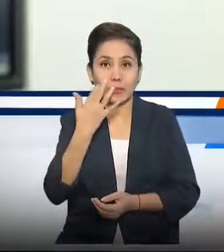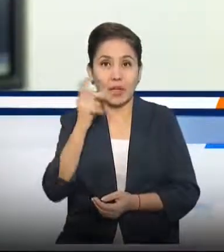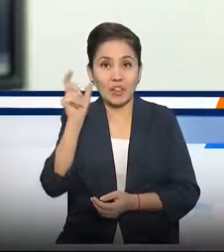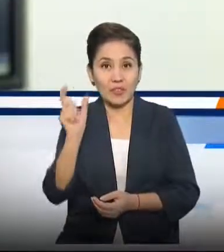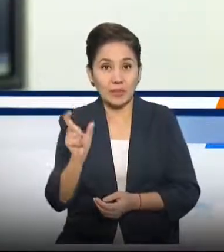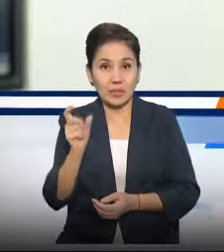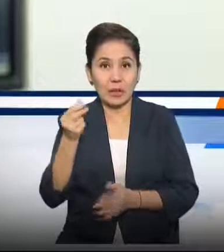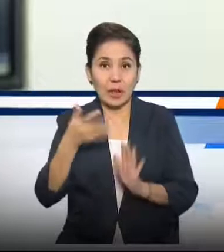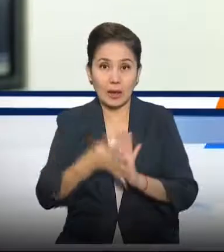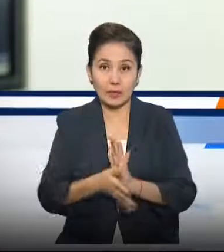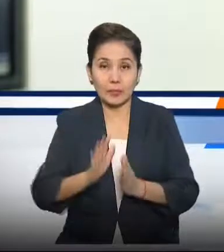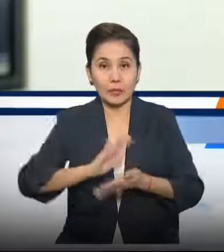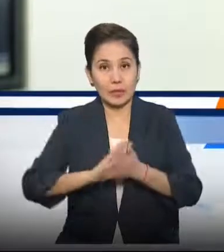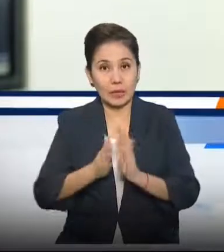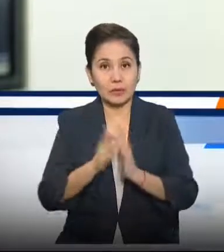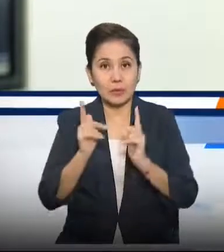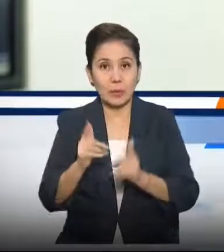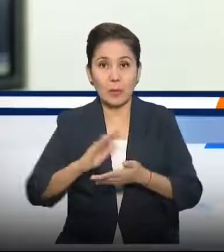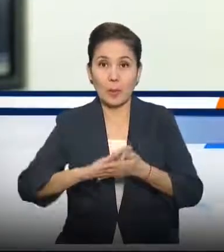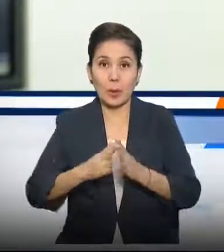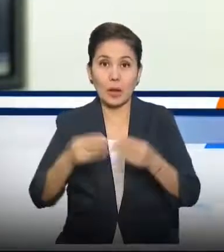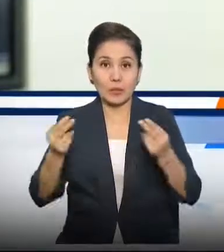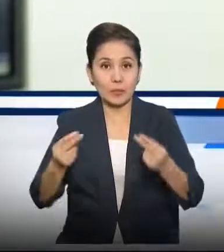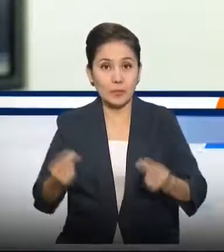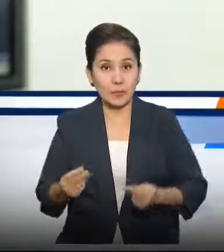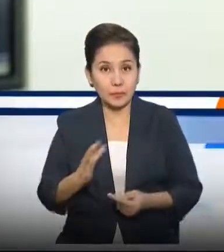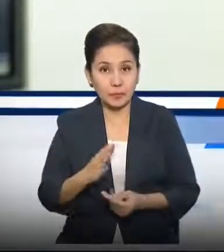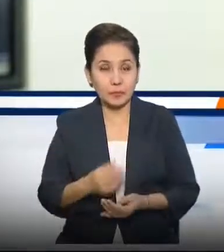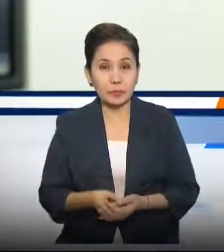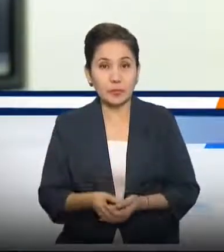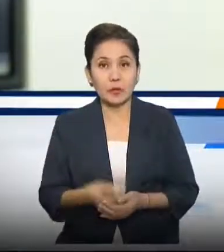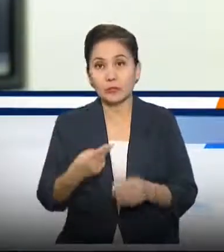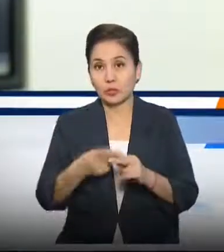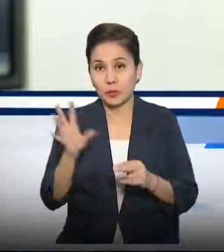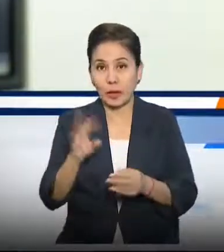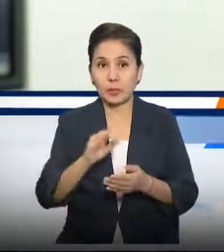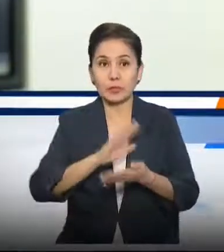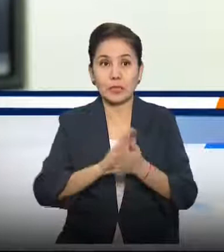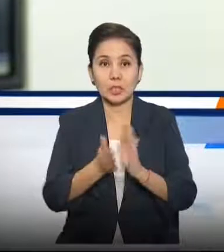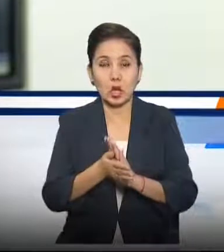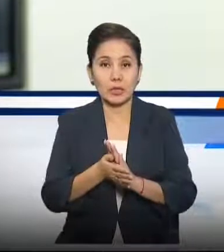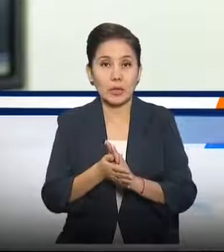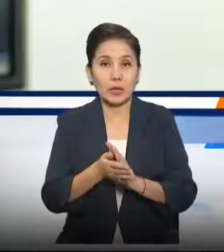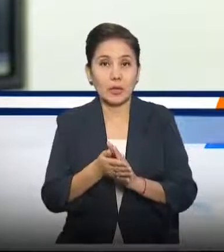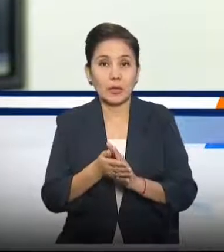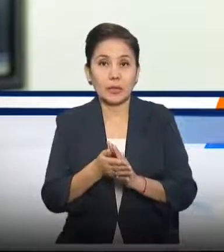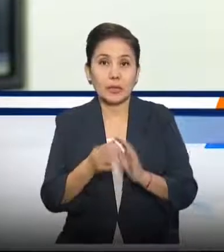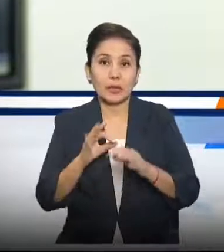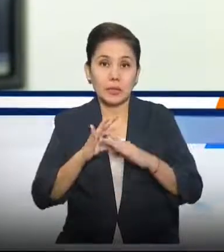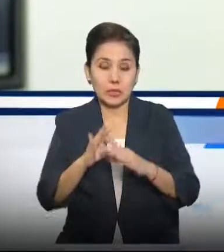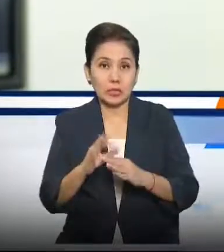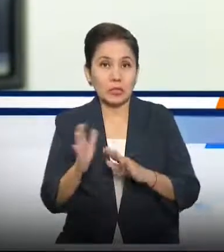инвесторларымыз билан келишиб олинди, меморандум имзолаш бўйича. Ушбу барча шарт-шароитлар ҳуқуқий тарзда келишилгандан